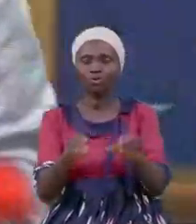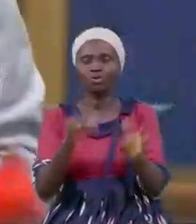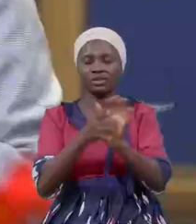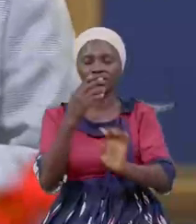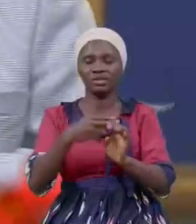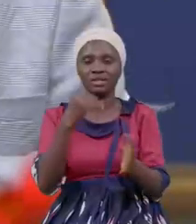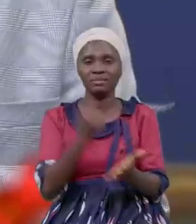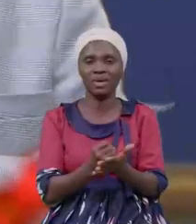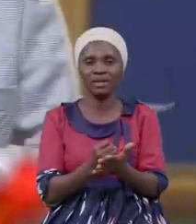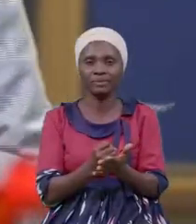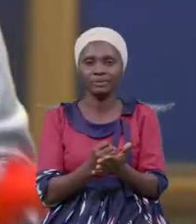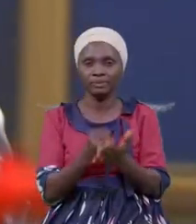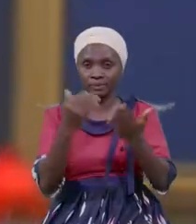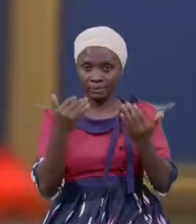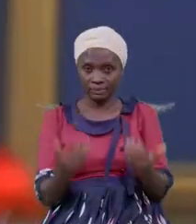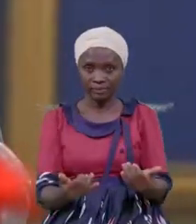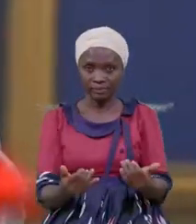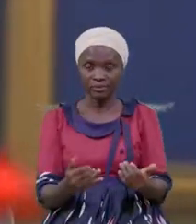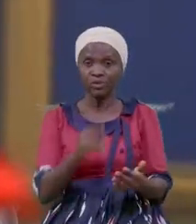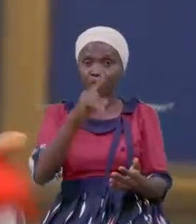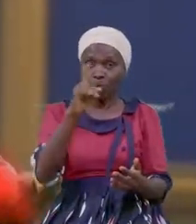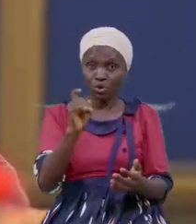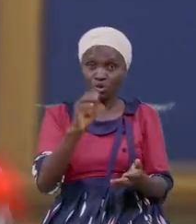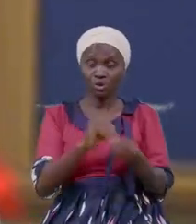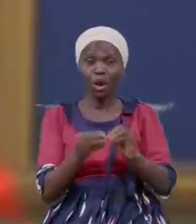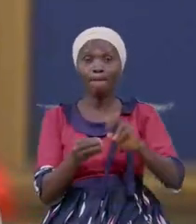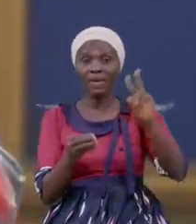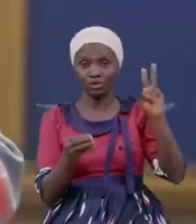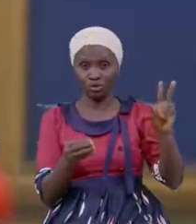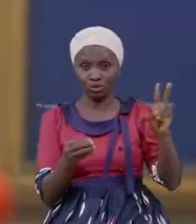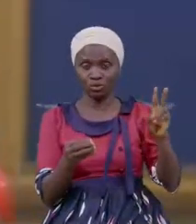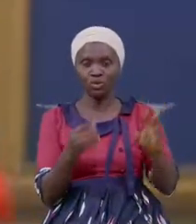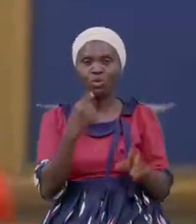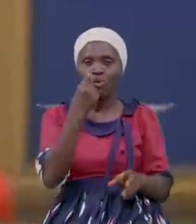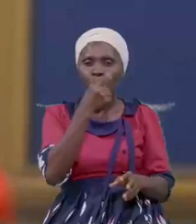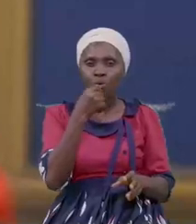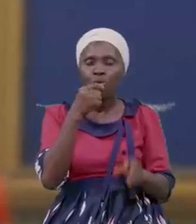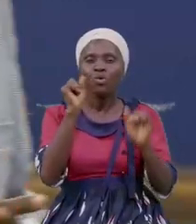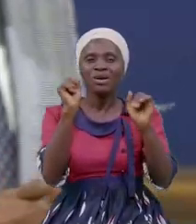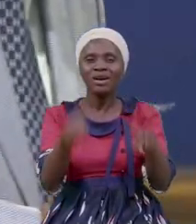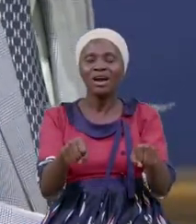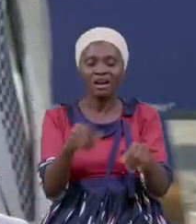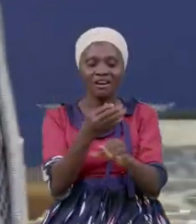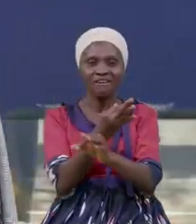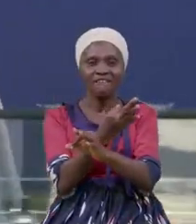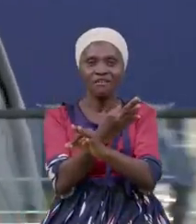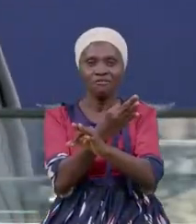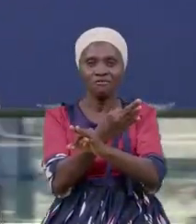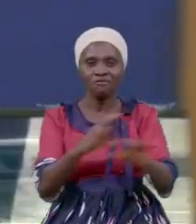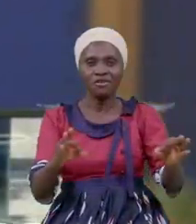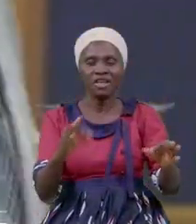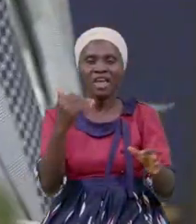question numéro 2 question 2 qui peut libérer une femme victimisée femme